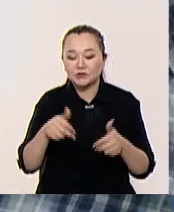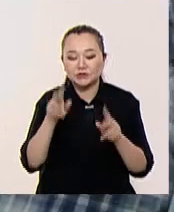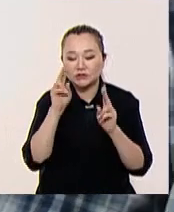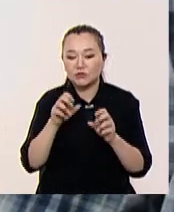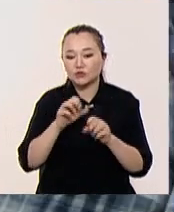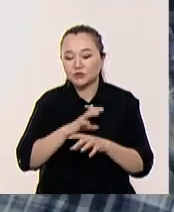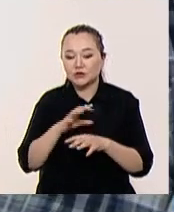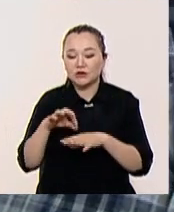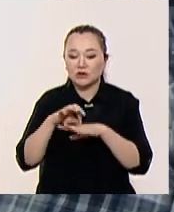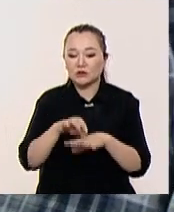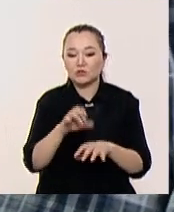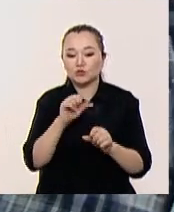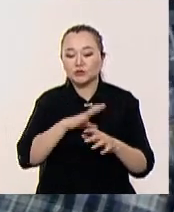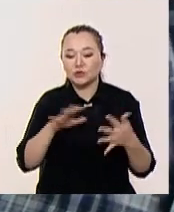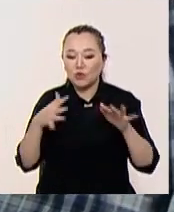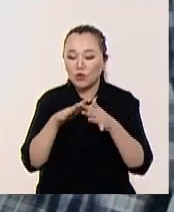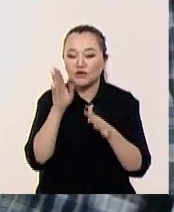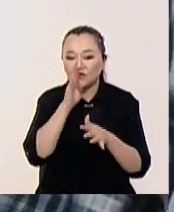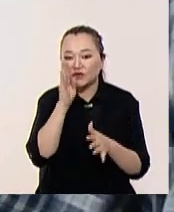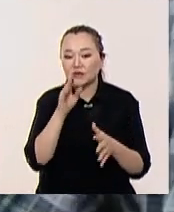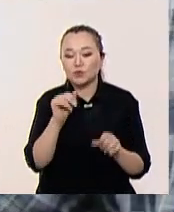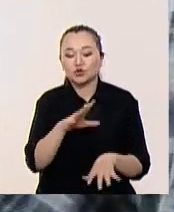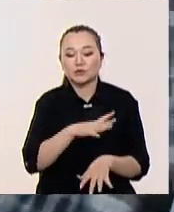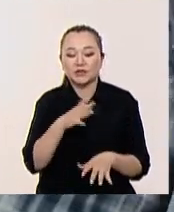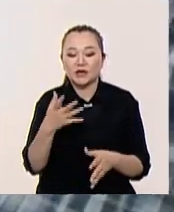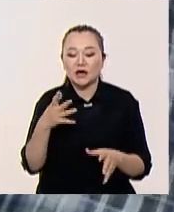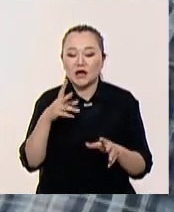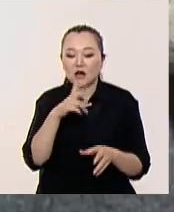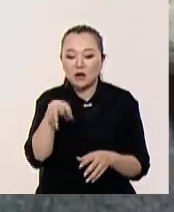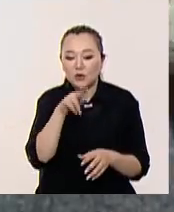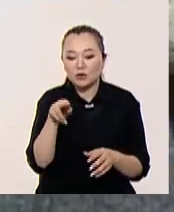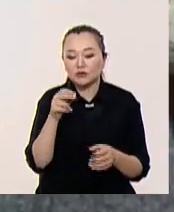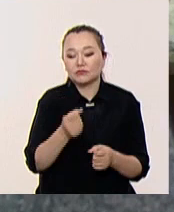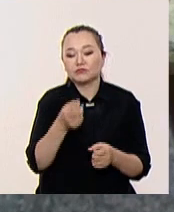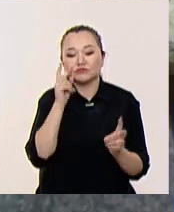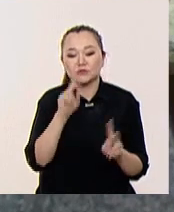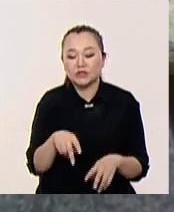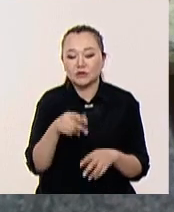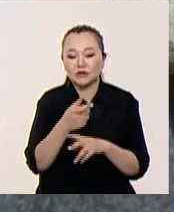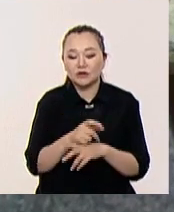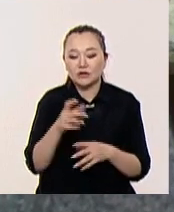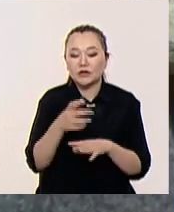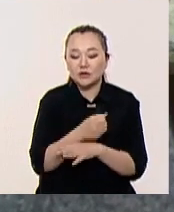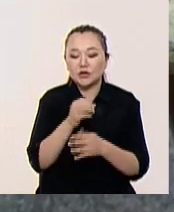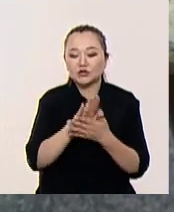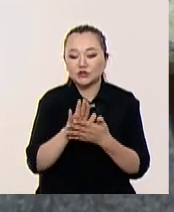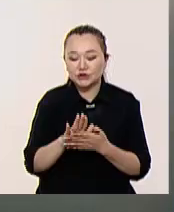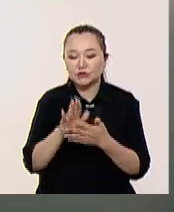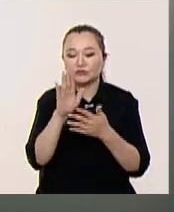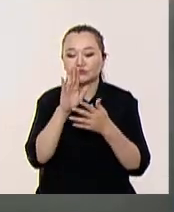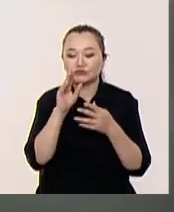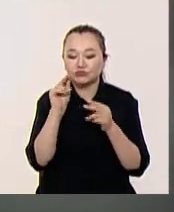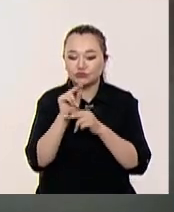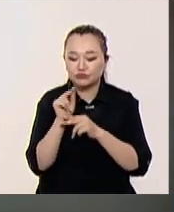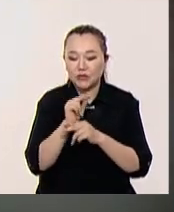знаю может талые воды может быть там с массой до ближайшее время находку очистят отреставрируют